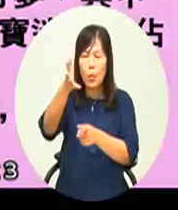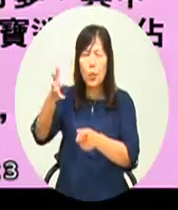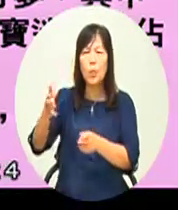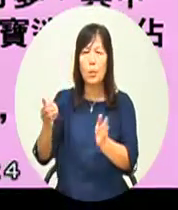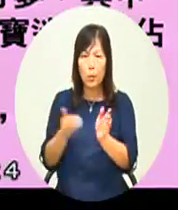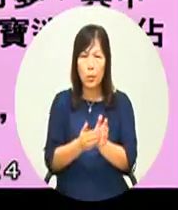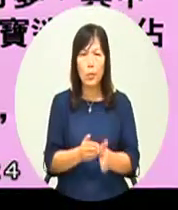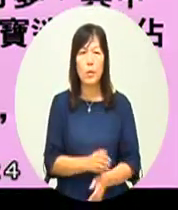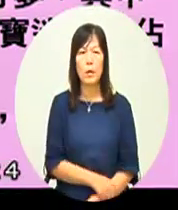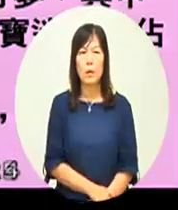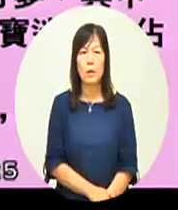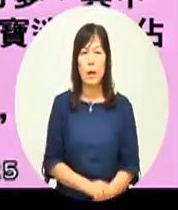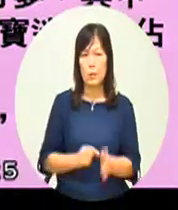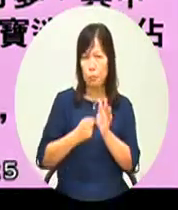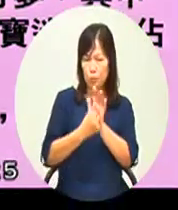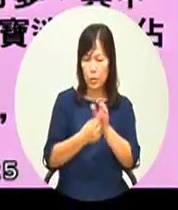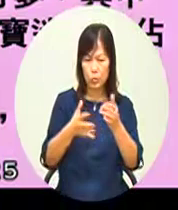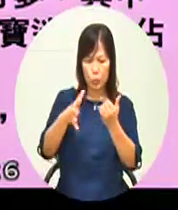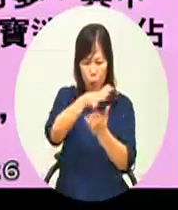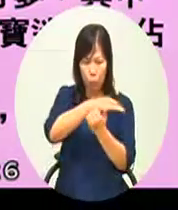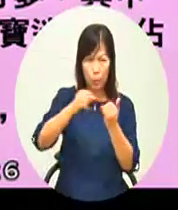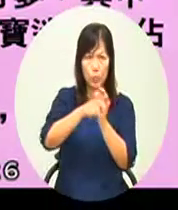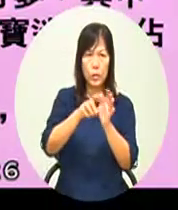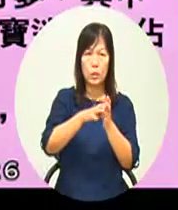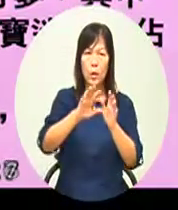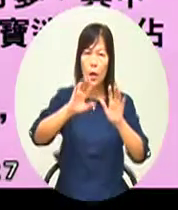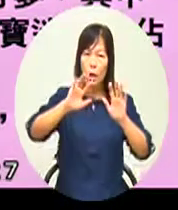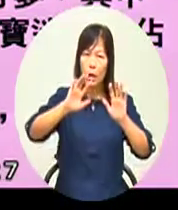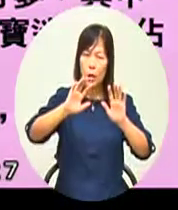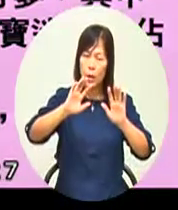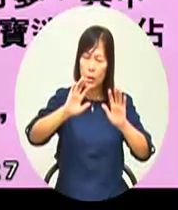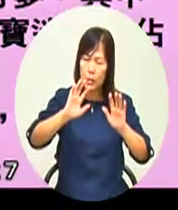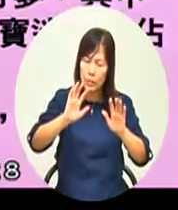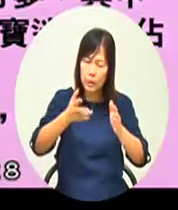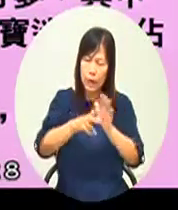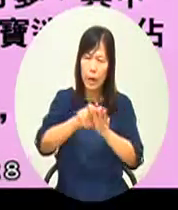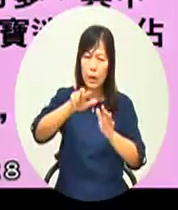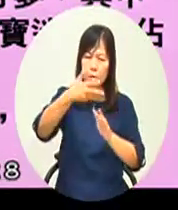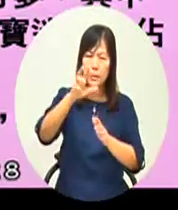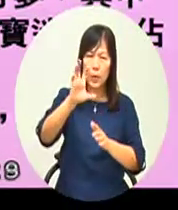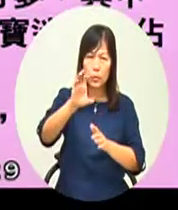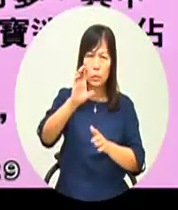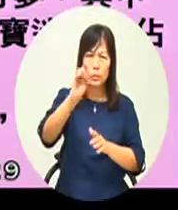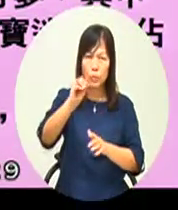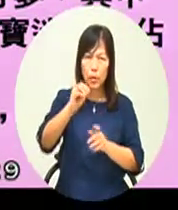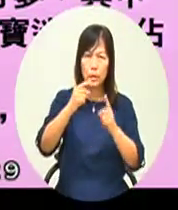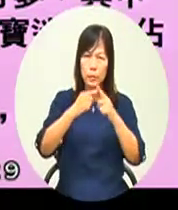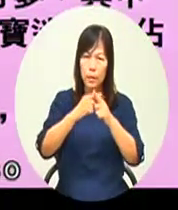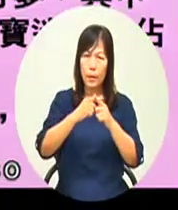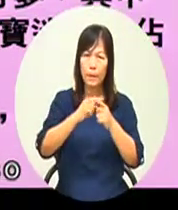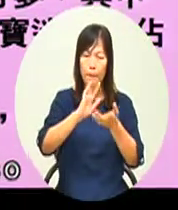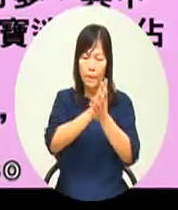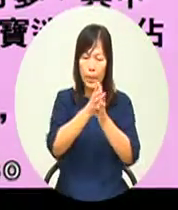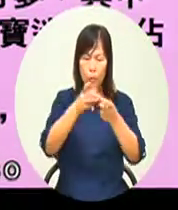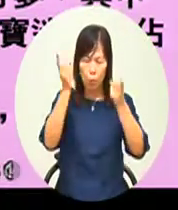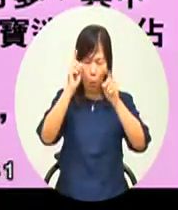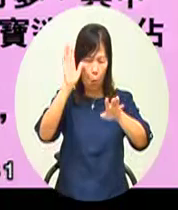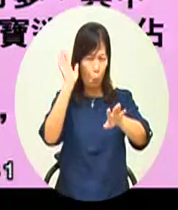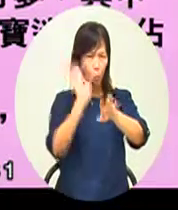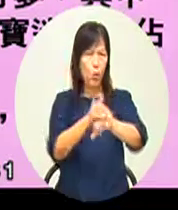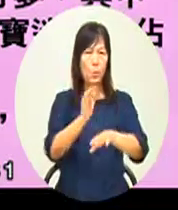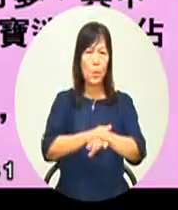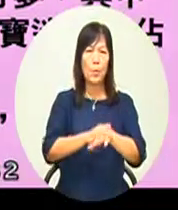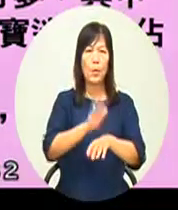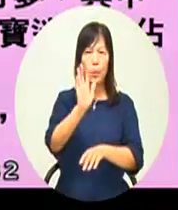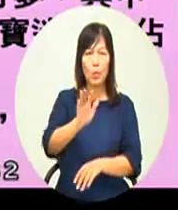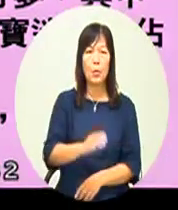果哦，显示全台目前已经有790万人成为游戏的玩